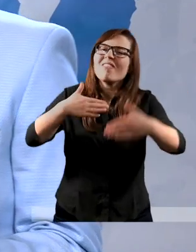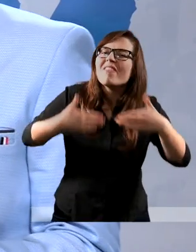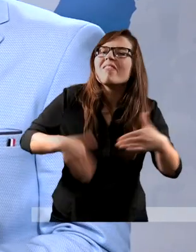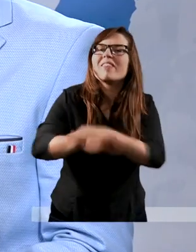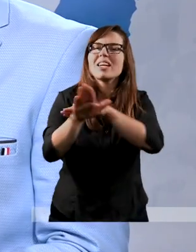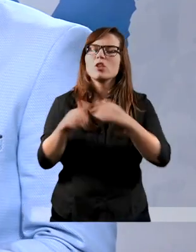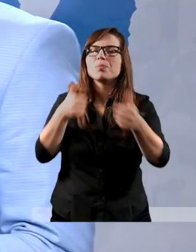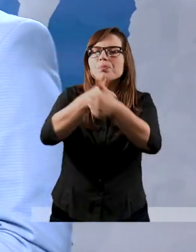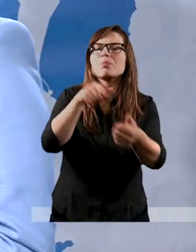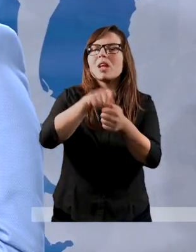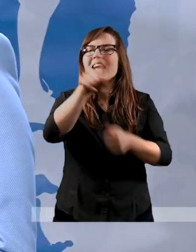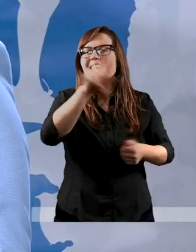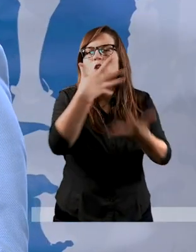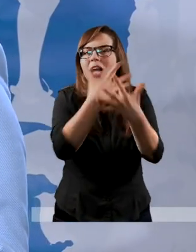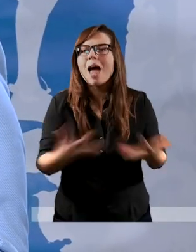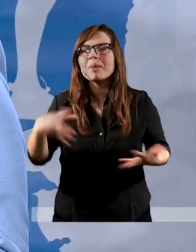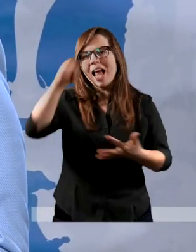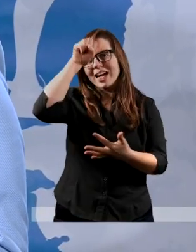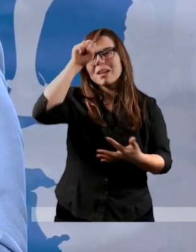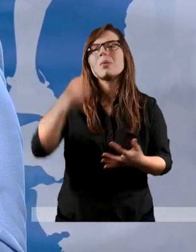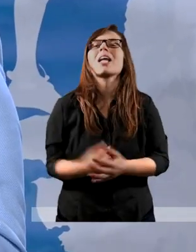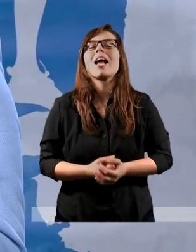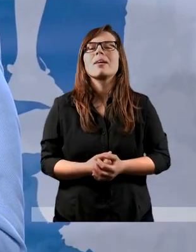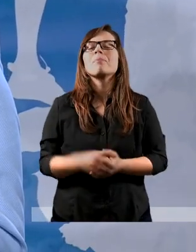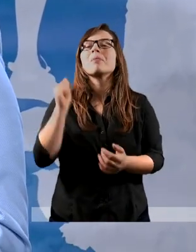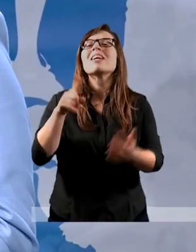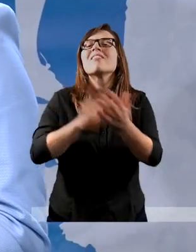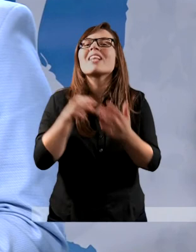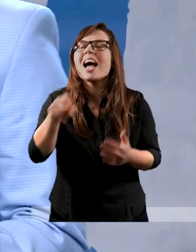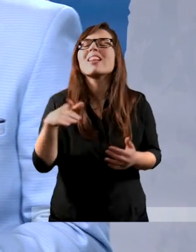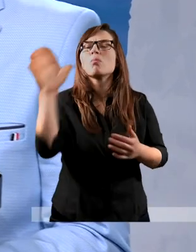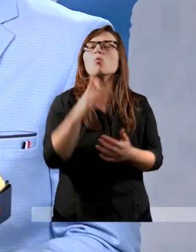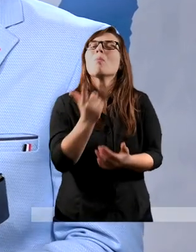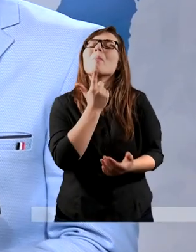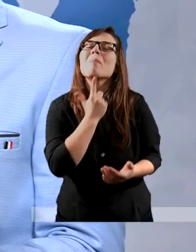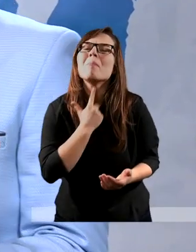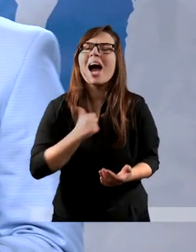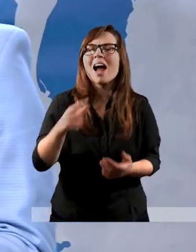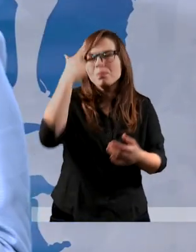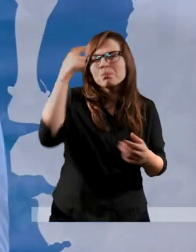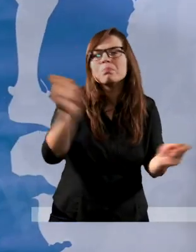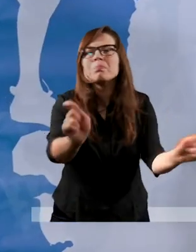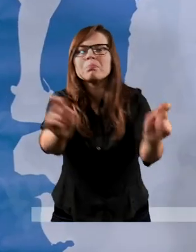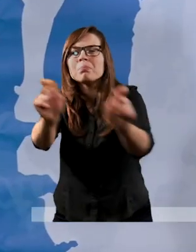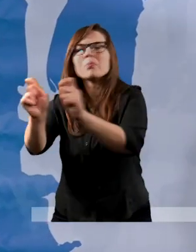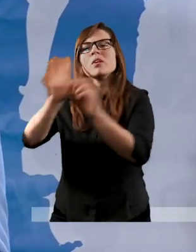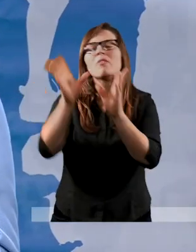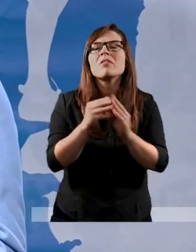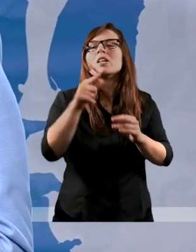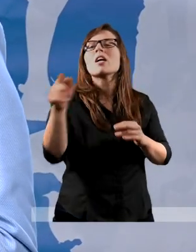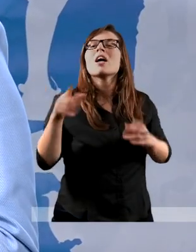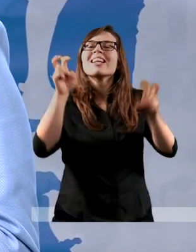wyjść z ziemi egipskiej. I wtedy Bóg pragnie przypomnieć te wszystkie przykazania,